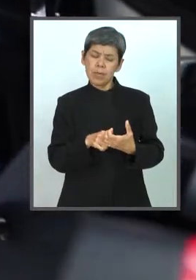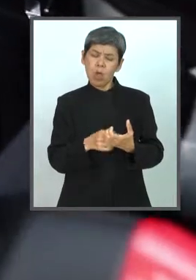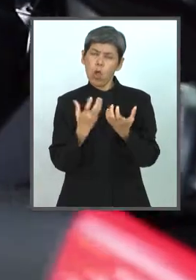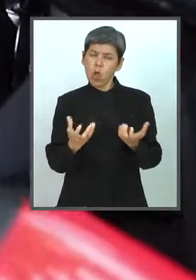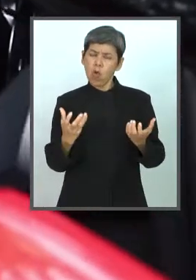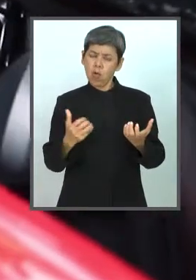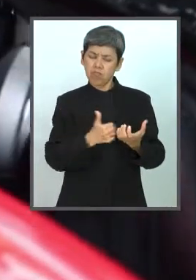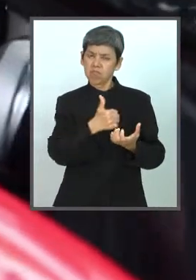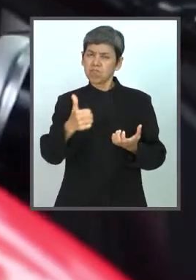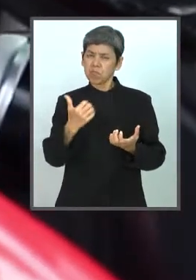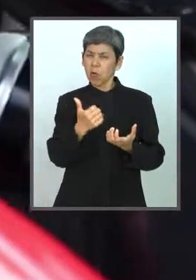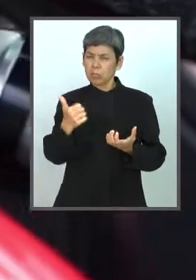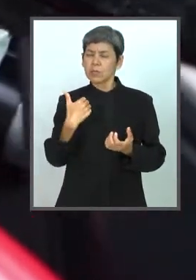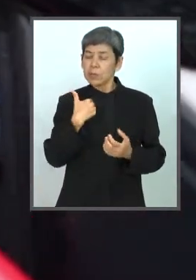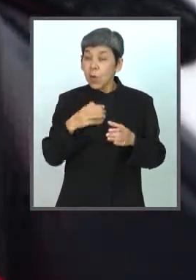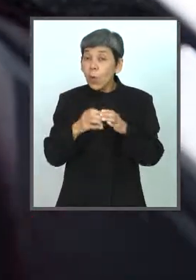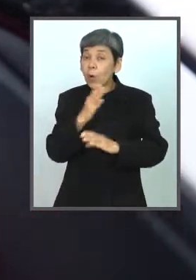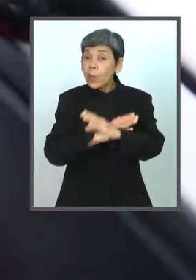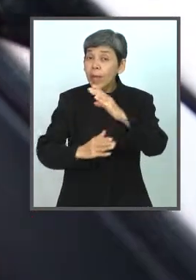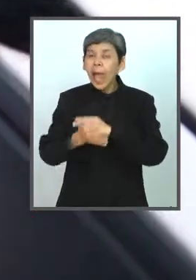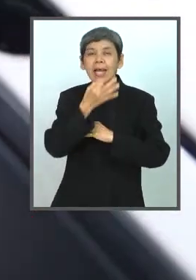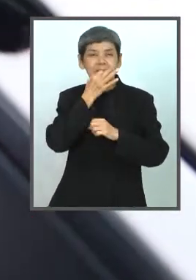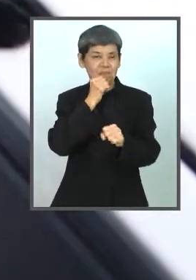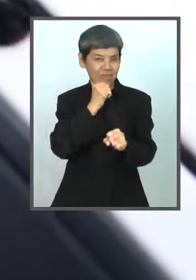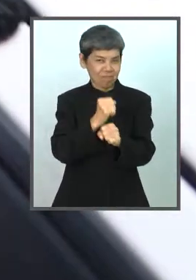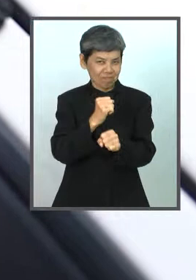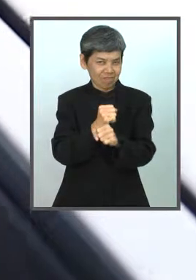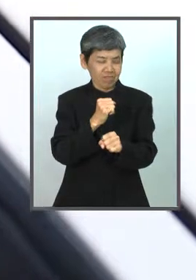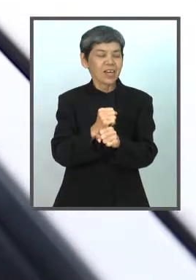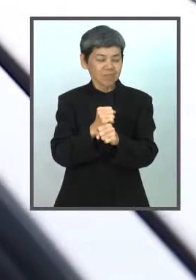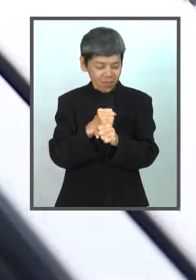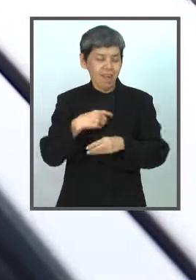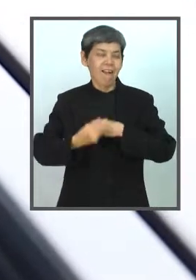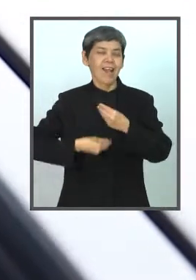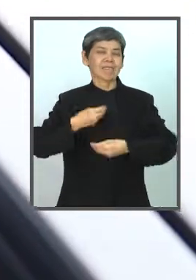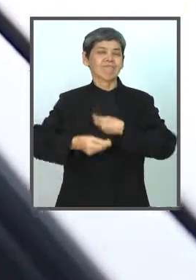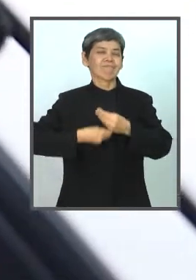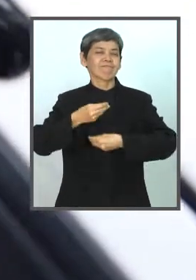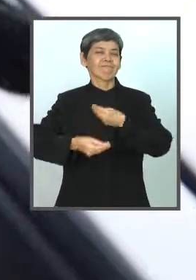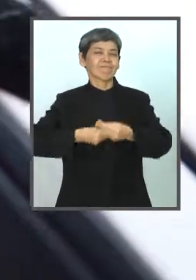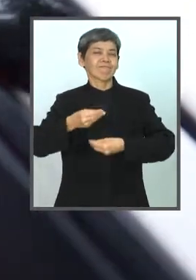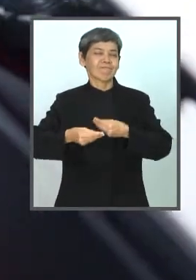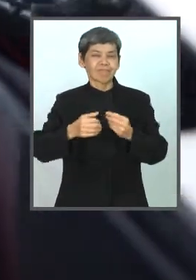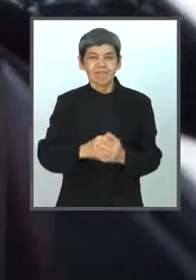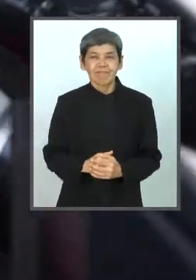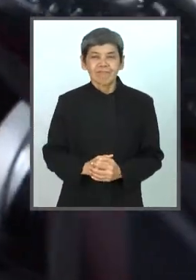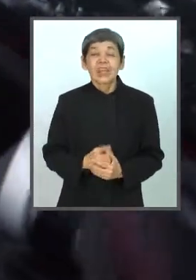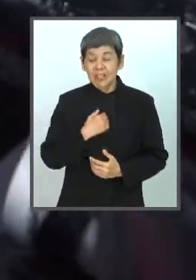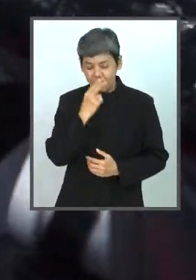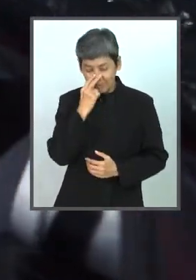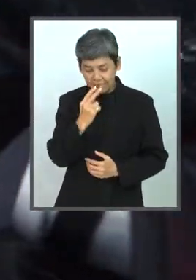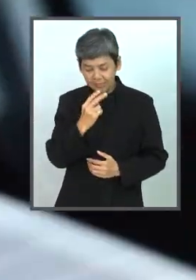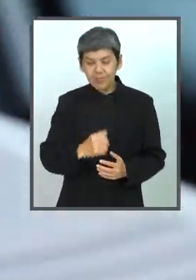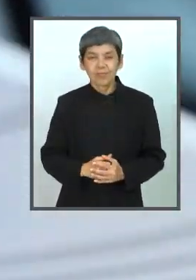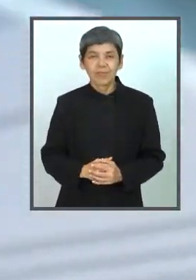ใช้สินค้าดีๆนะฮะที่เป็นกลุ่มคนพิการเนี่ยทำขึ้นมาเพื่อขายแล้วก็สร้างอาชีพนะฮะตามผมมาเลย